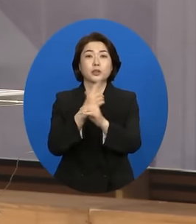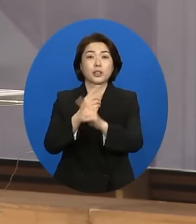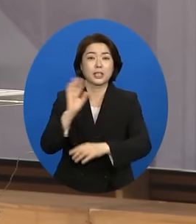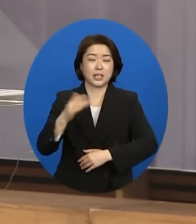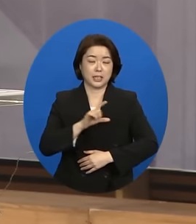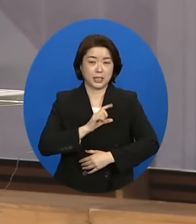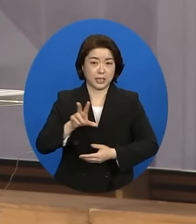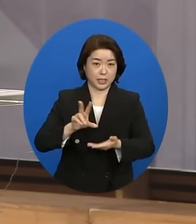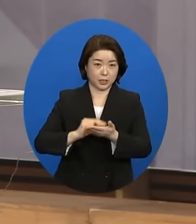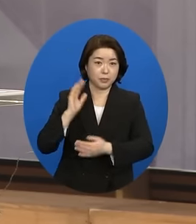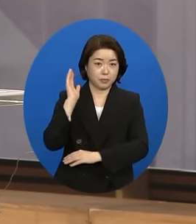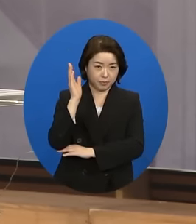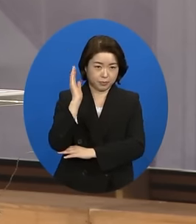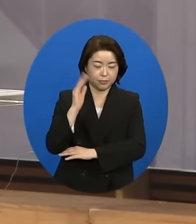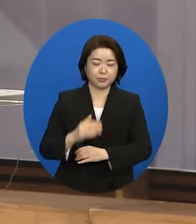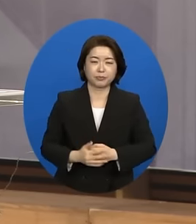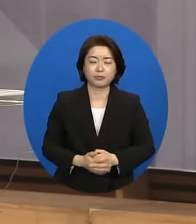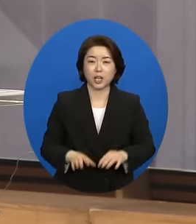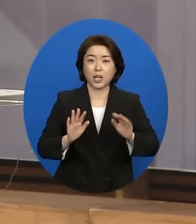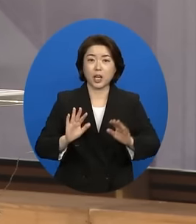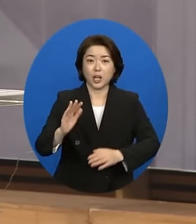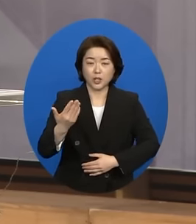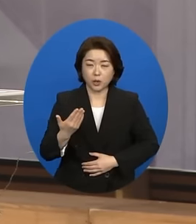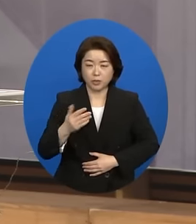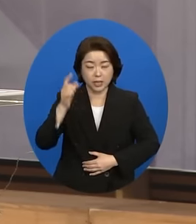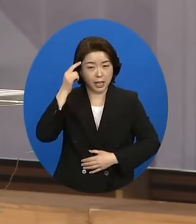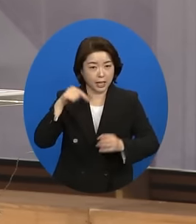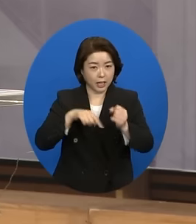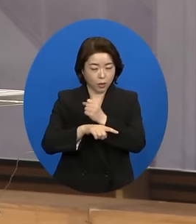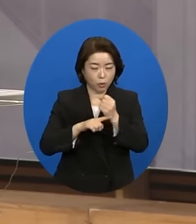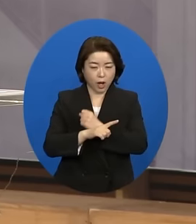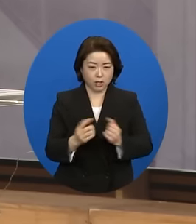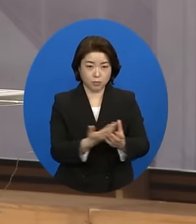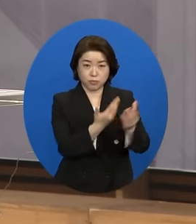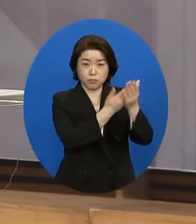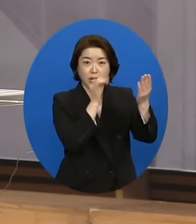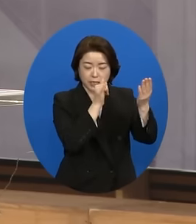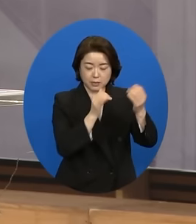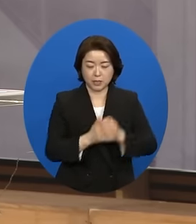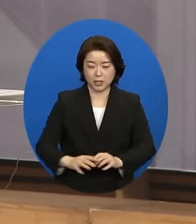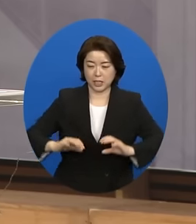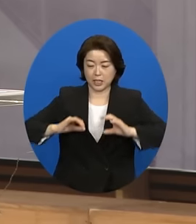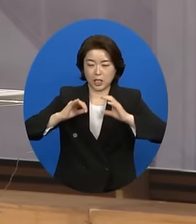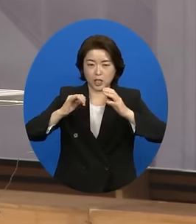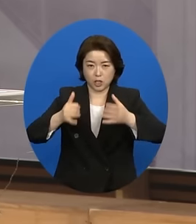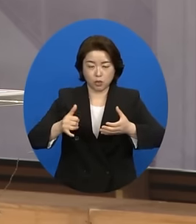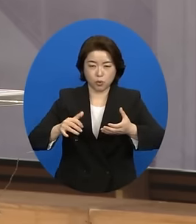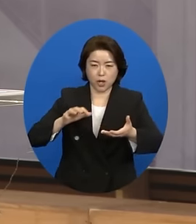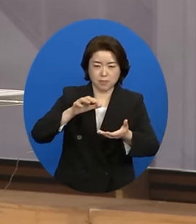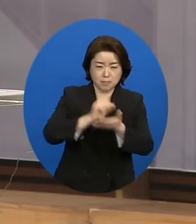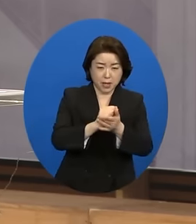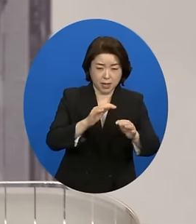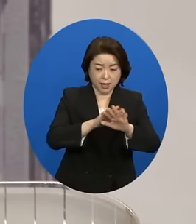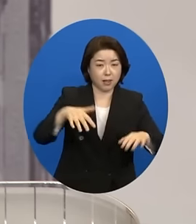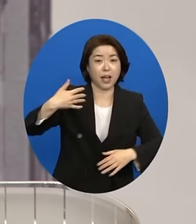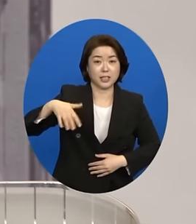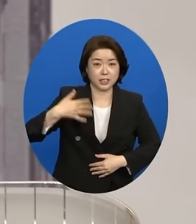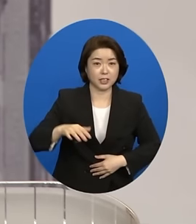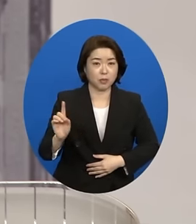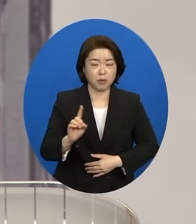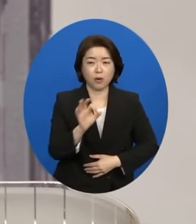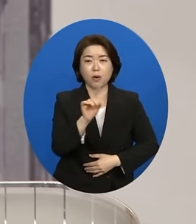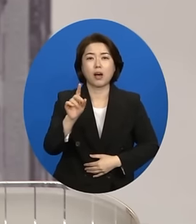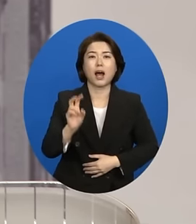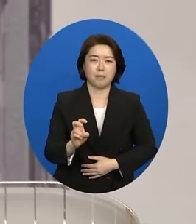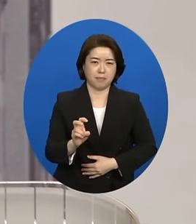많이 발전했지만 아직 인류가 정복하지 못한 것 중에 하나가 바로 암입니다. 암.